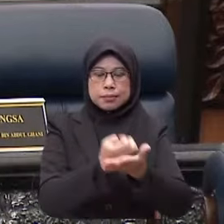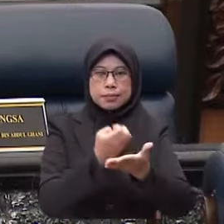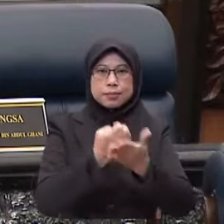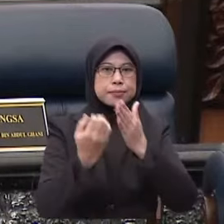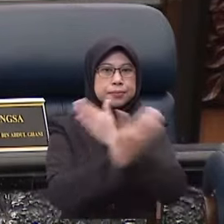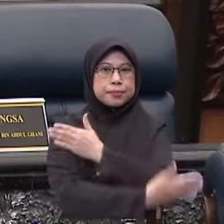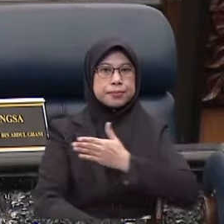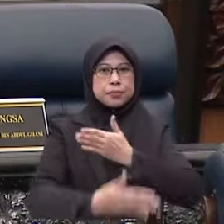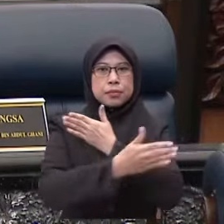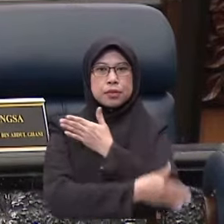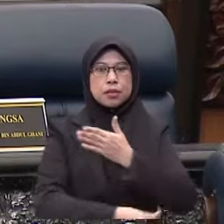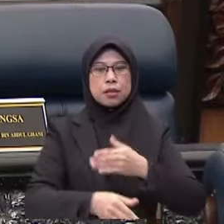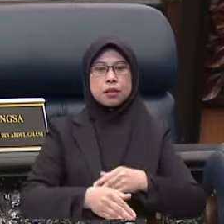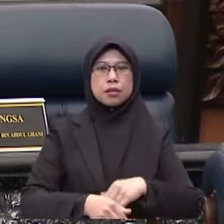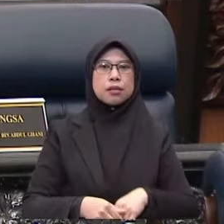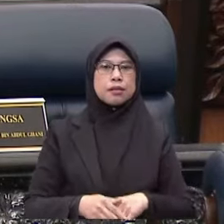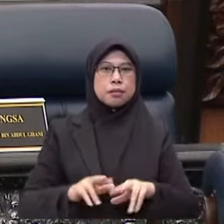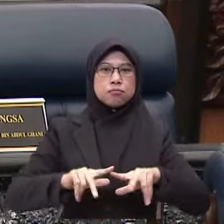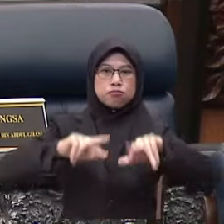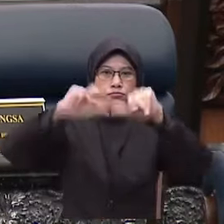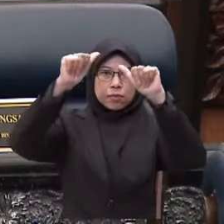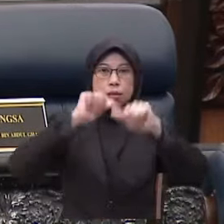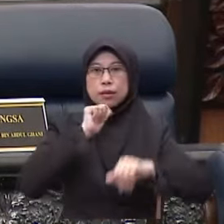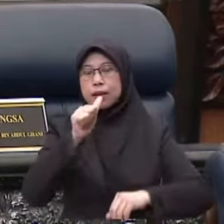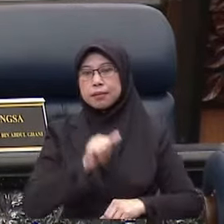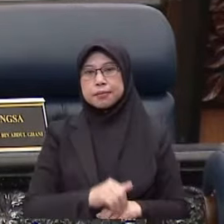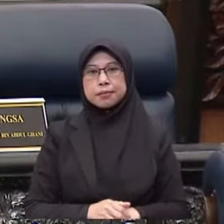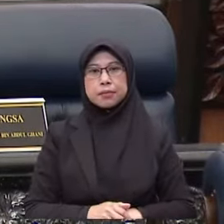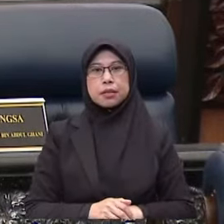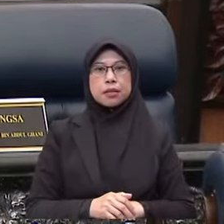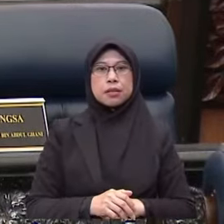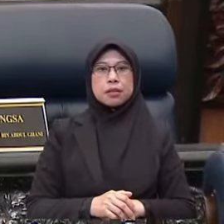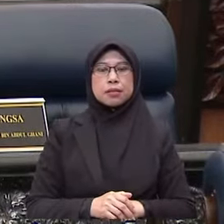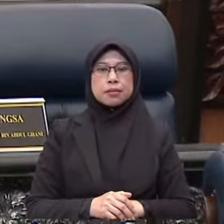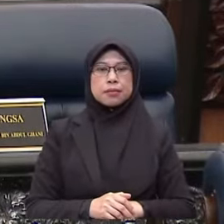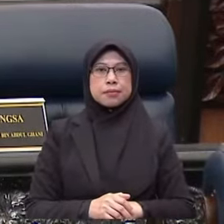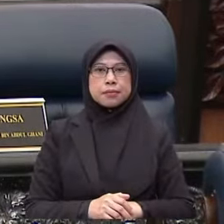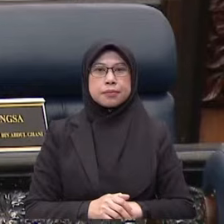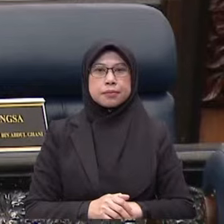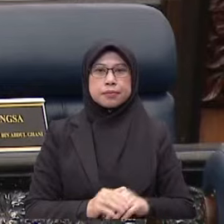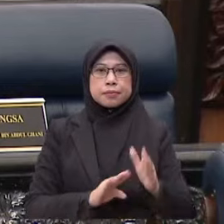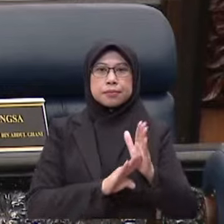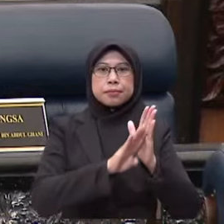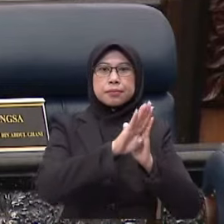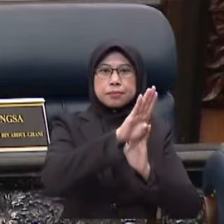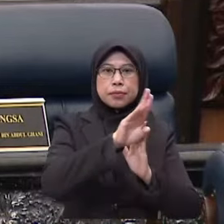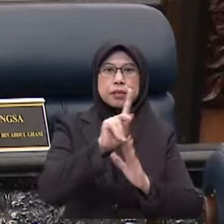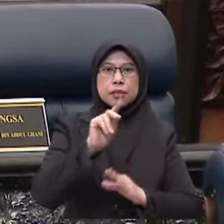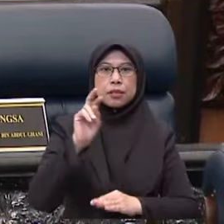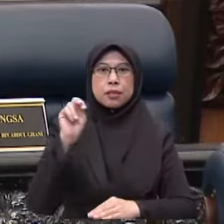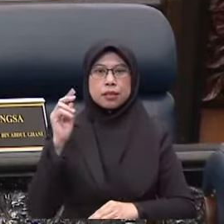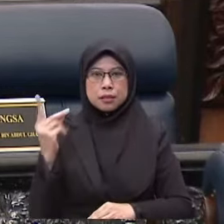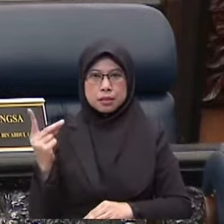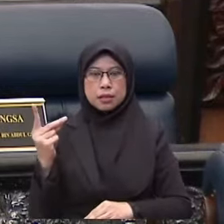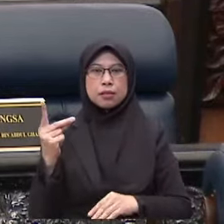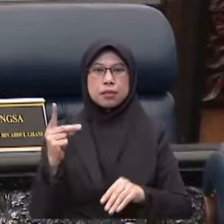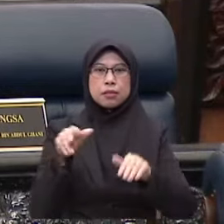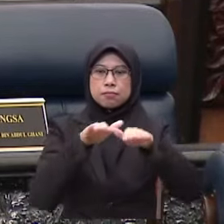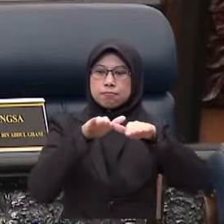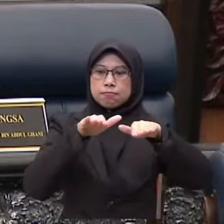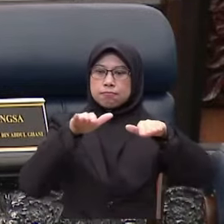sebuah negara itu berkembang atau tidak pertumbuhan kdnk yang sustainable tidak terlalu